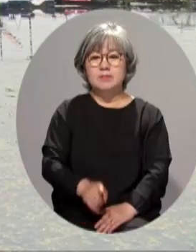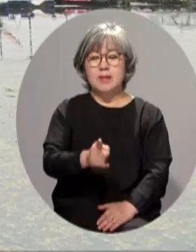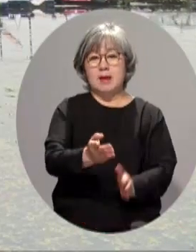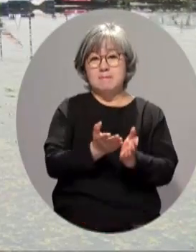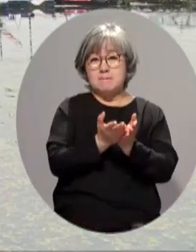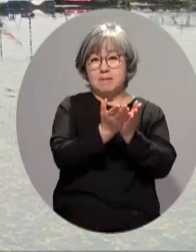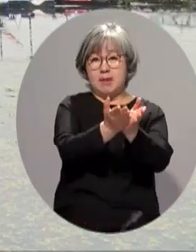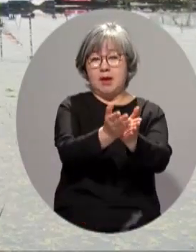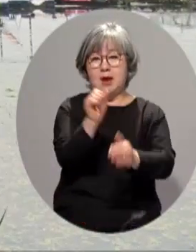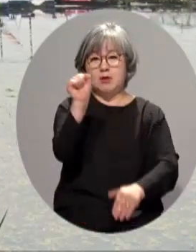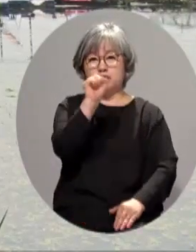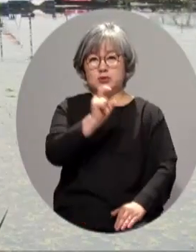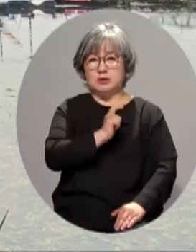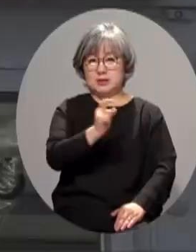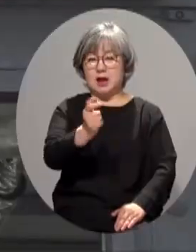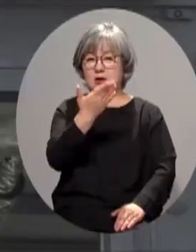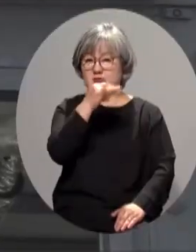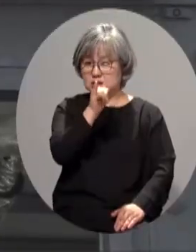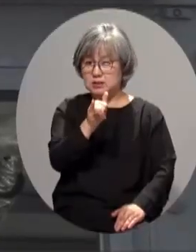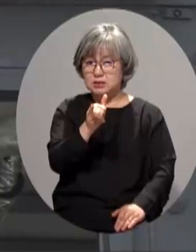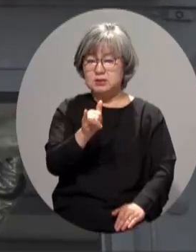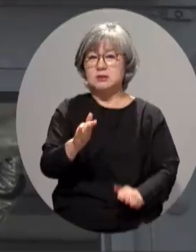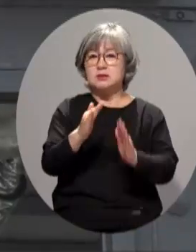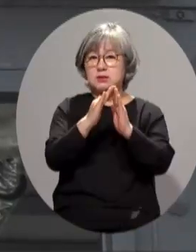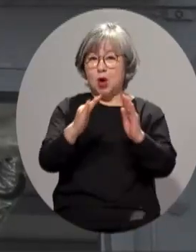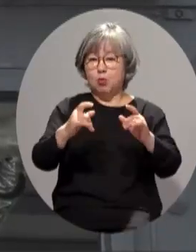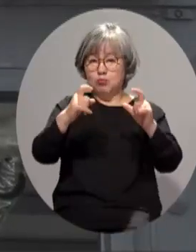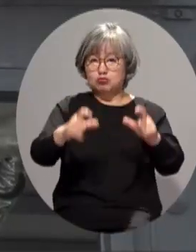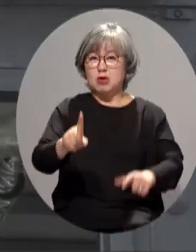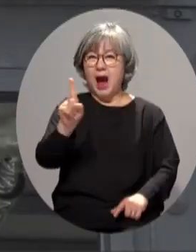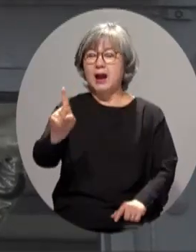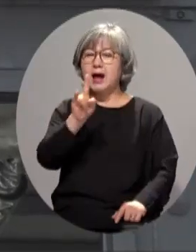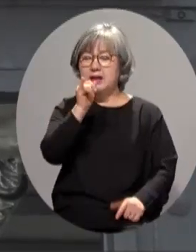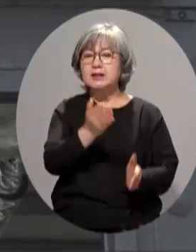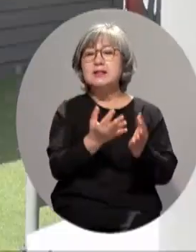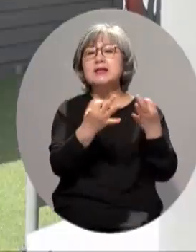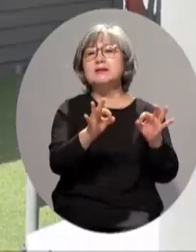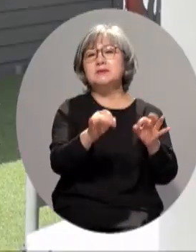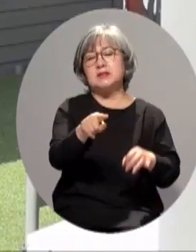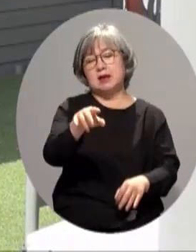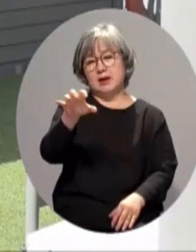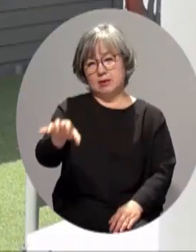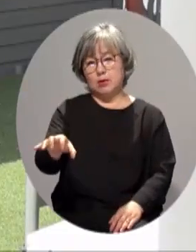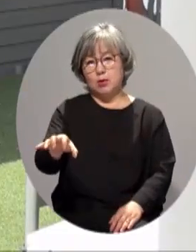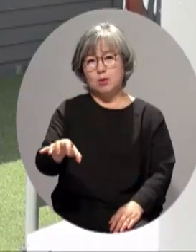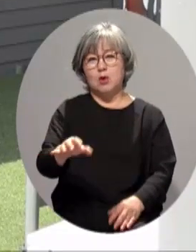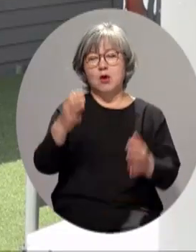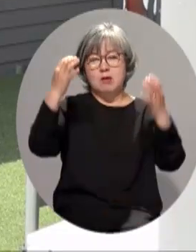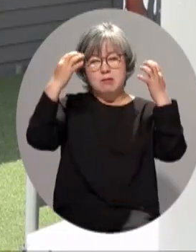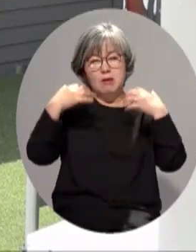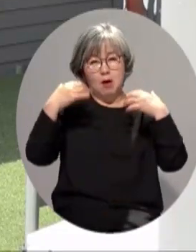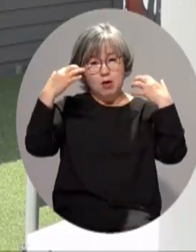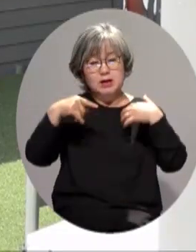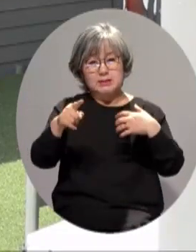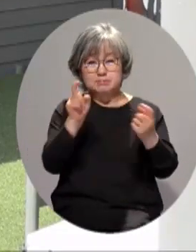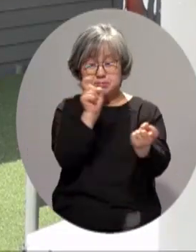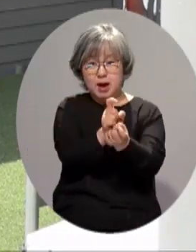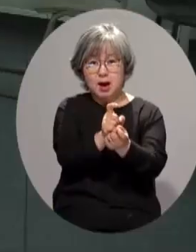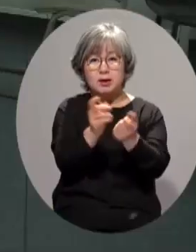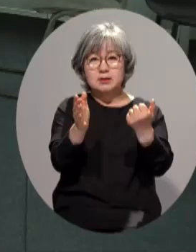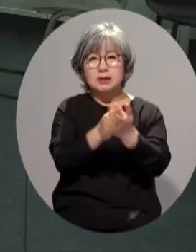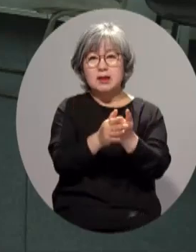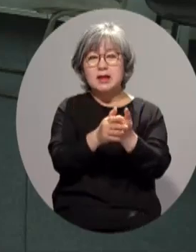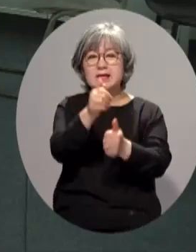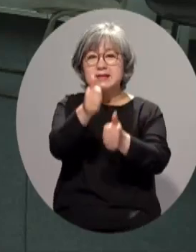모터보트 운전 자격을 취득할 수 있는 전북 유일의 김제 조종면허 시험장. 여름 레저 시즌을 맞아